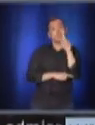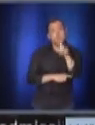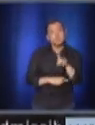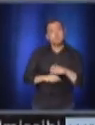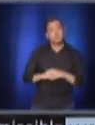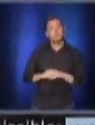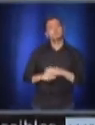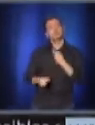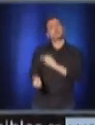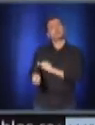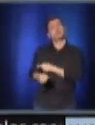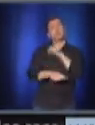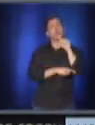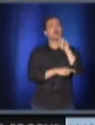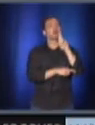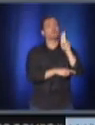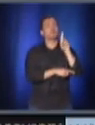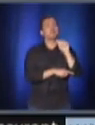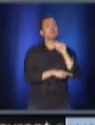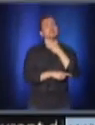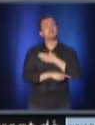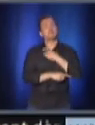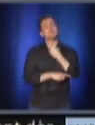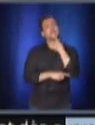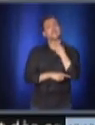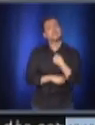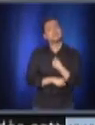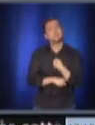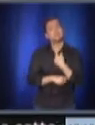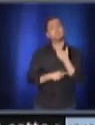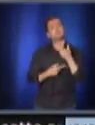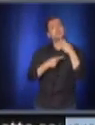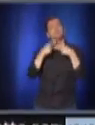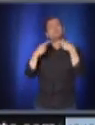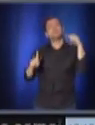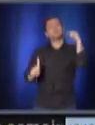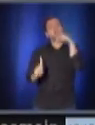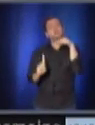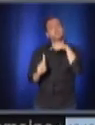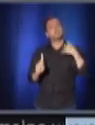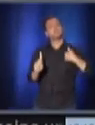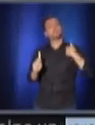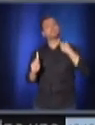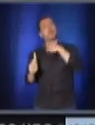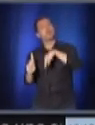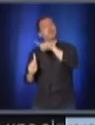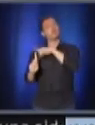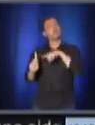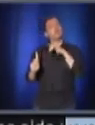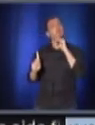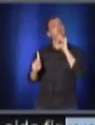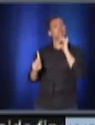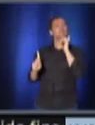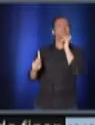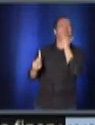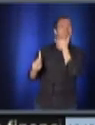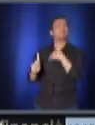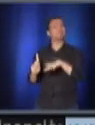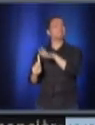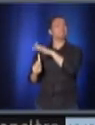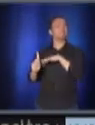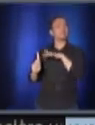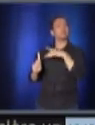Arruda. J'aimerais vous entendre, en fait, sur la faute des jeunes dans la situation qu'on a vue dans les bars. Vous avez